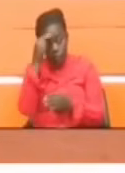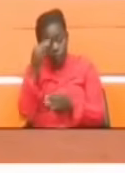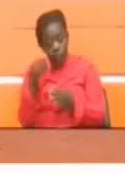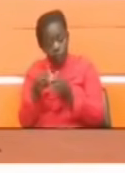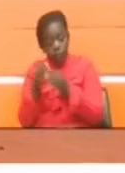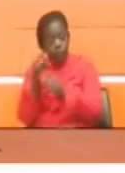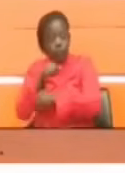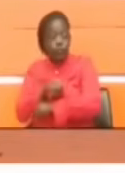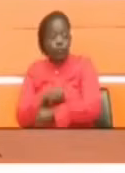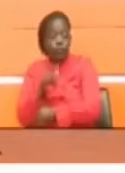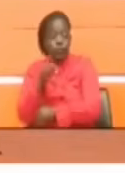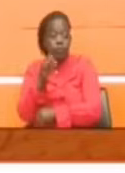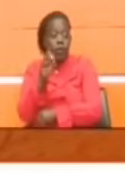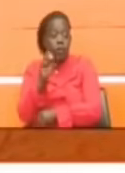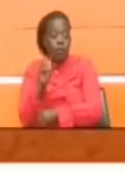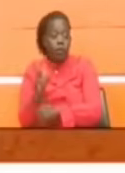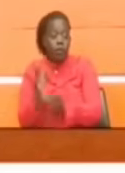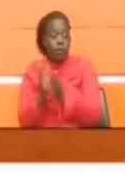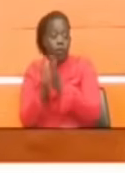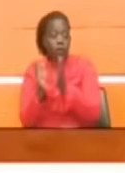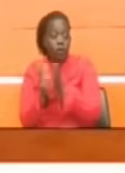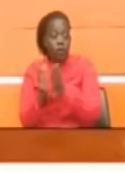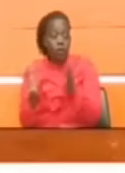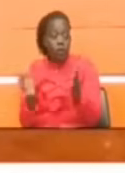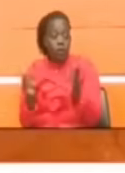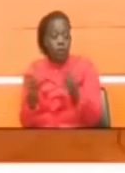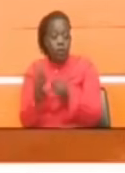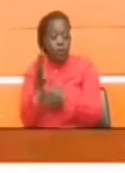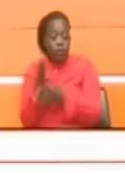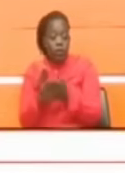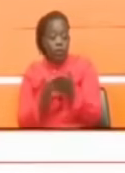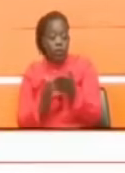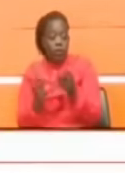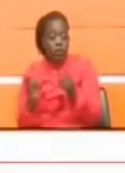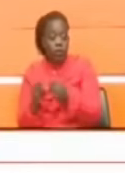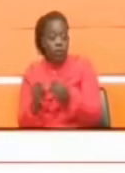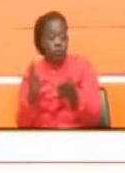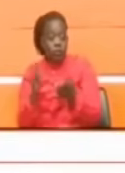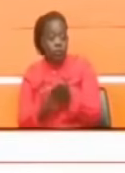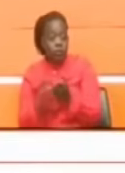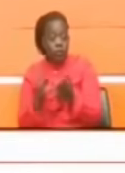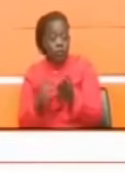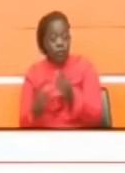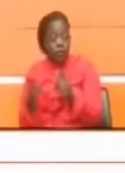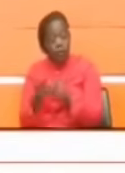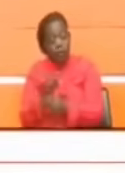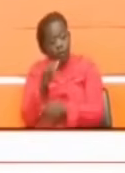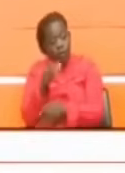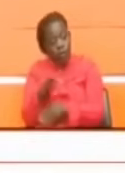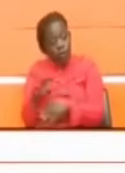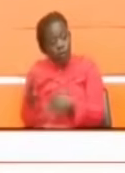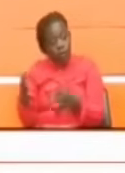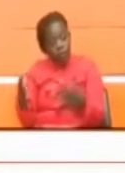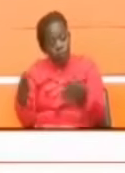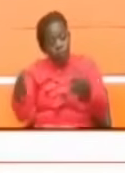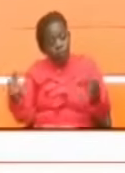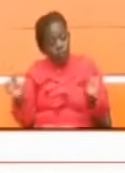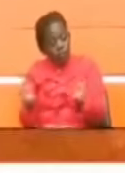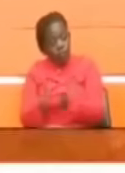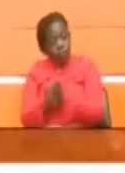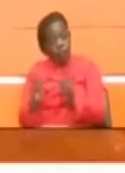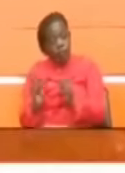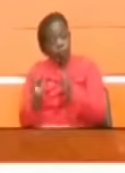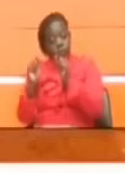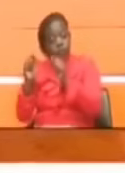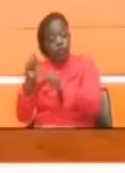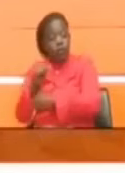wesomero Kalunda Deo wanyinyola yali sibaka ekitundu era tusikakasa nti wava saidi eno gy'asaze sengenge adeera ku